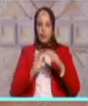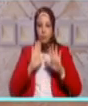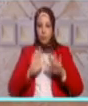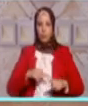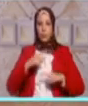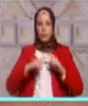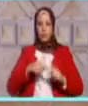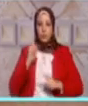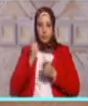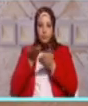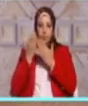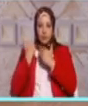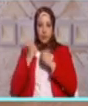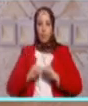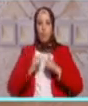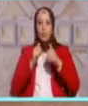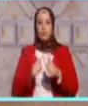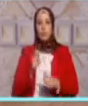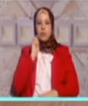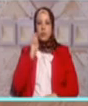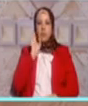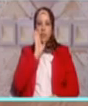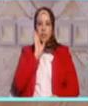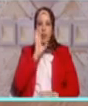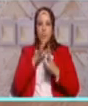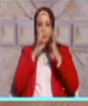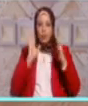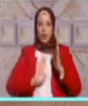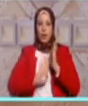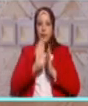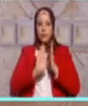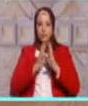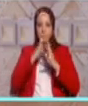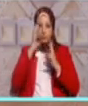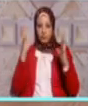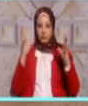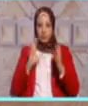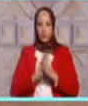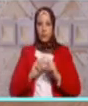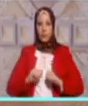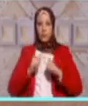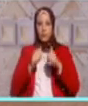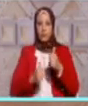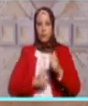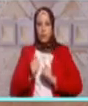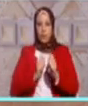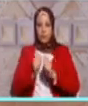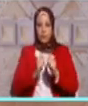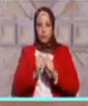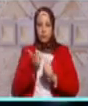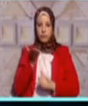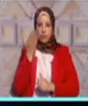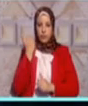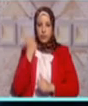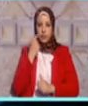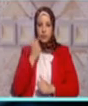وده بمبادرة من وزارة التعليم العالي. كانوا أطلقوا المسابقة دي في الدورة اللي فاتت،